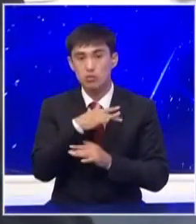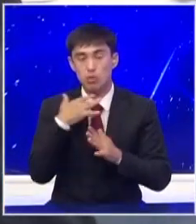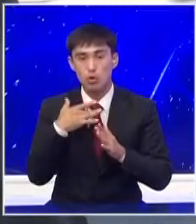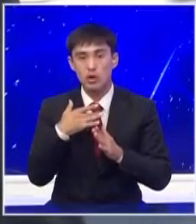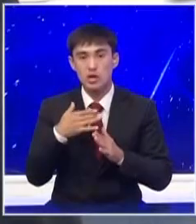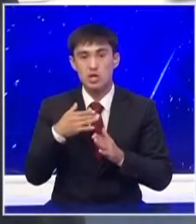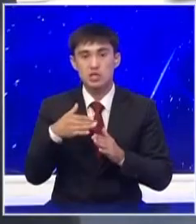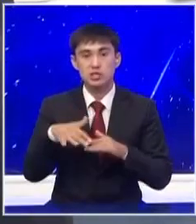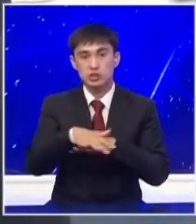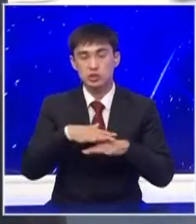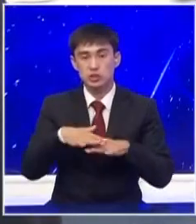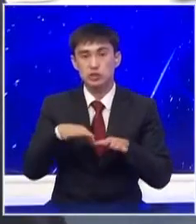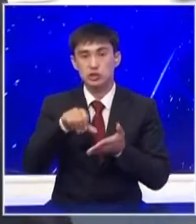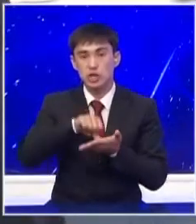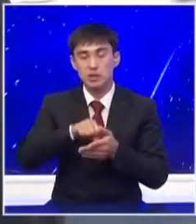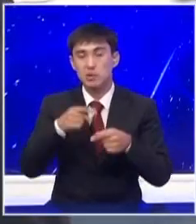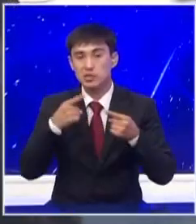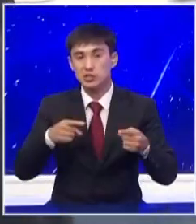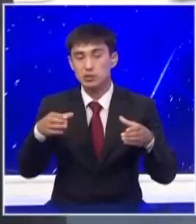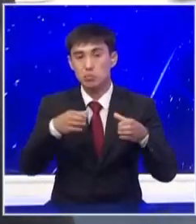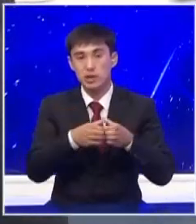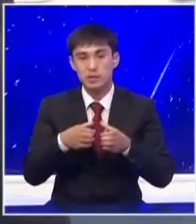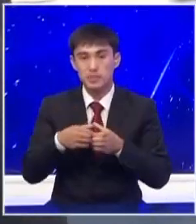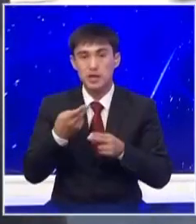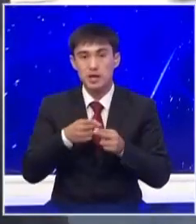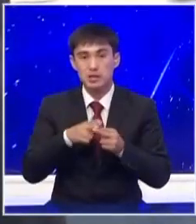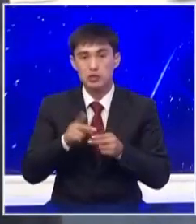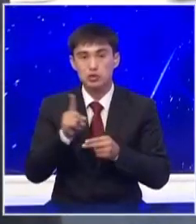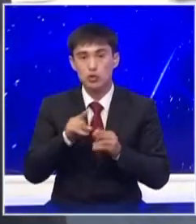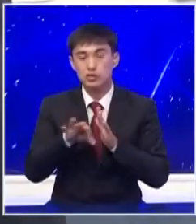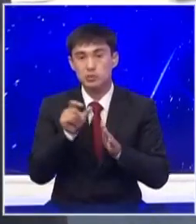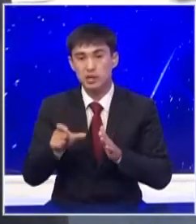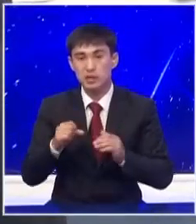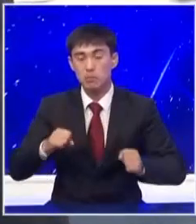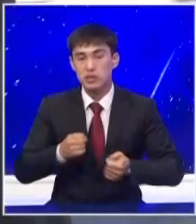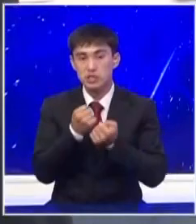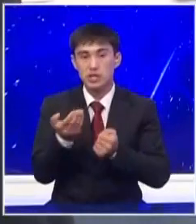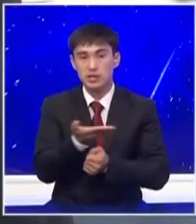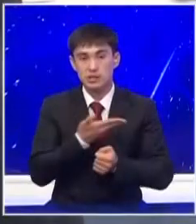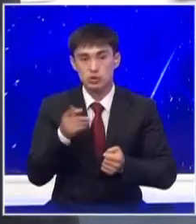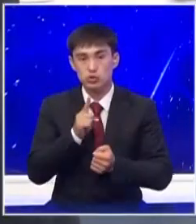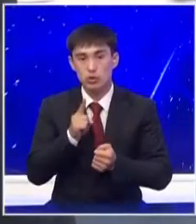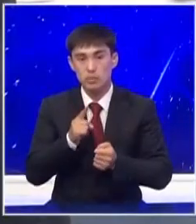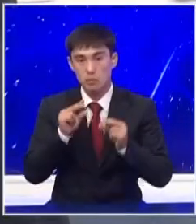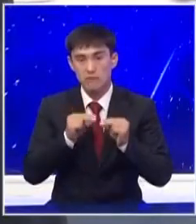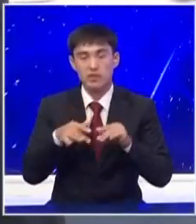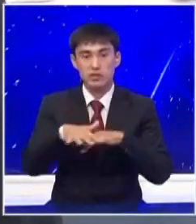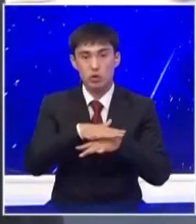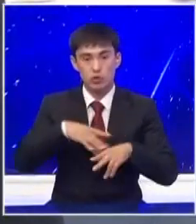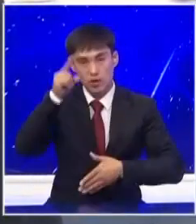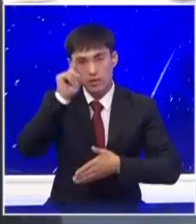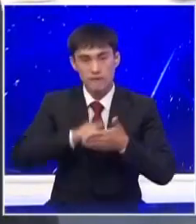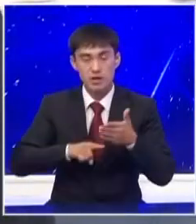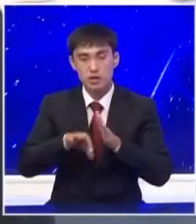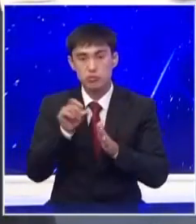представителей края являются членами различных партий. Это означает, что избиратели поддержали нас. Чтобы оправдать народное